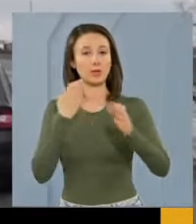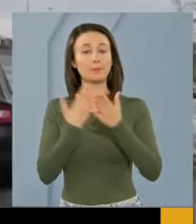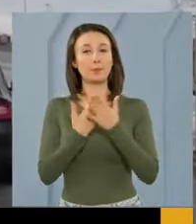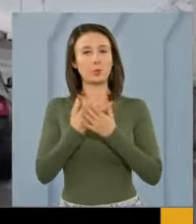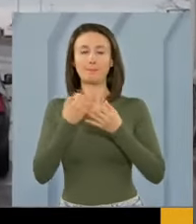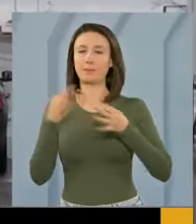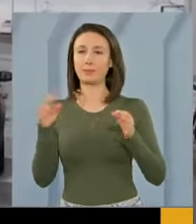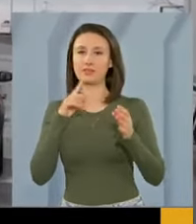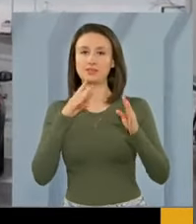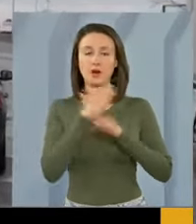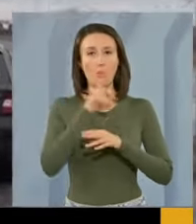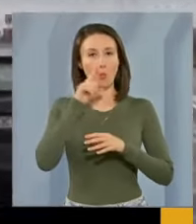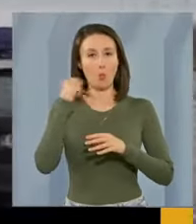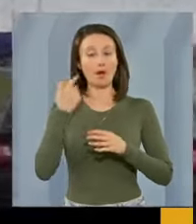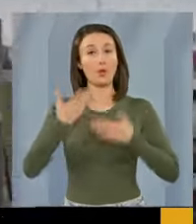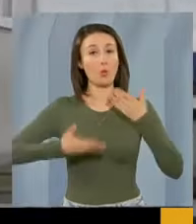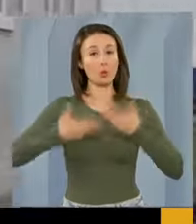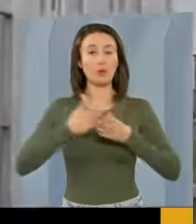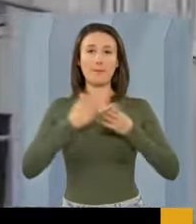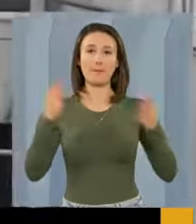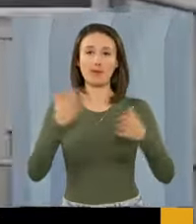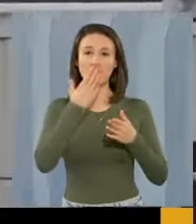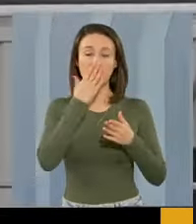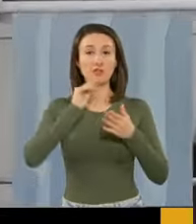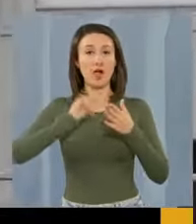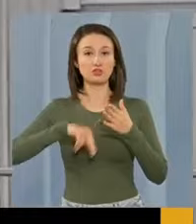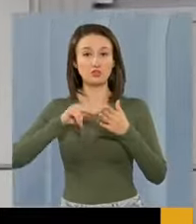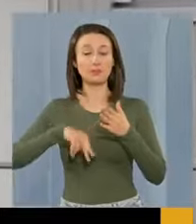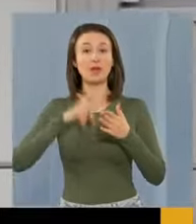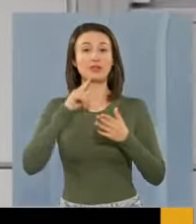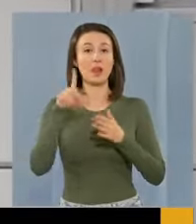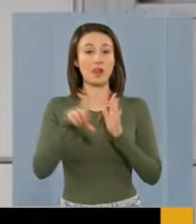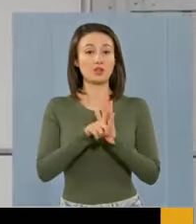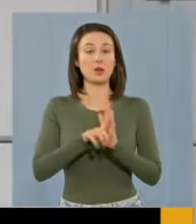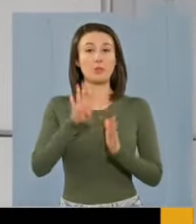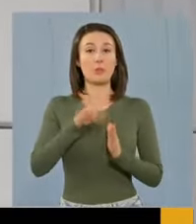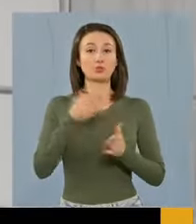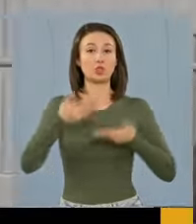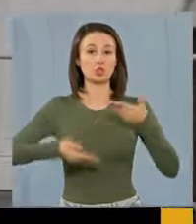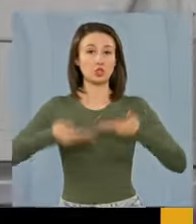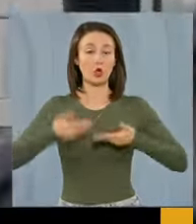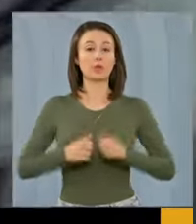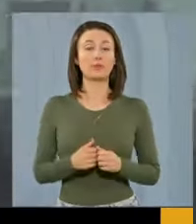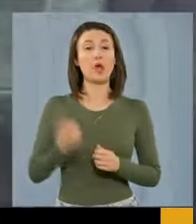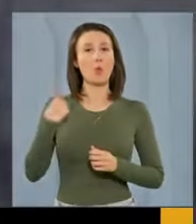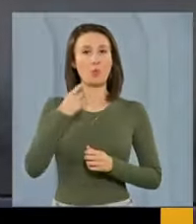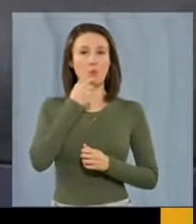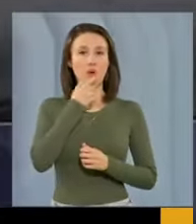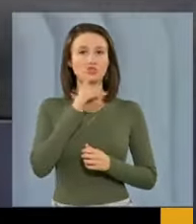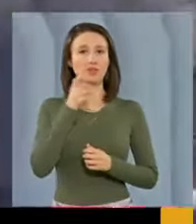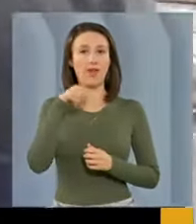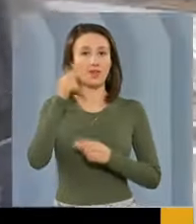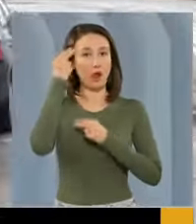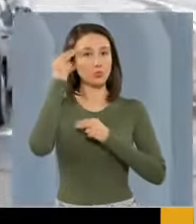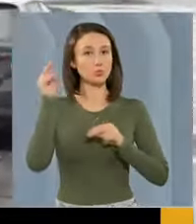le permite să treacă în Ungaria cu o greutate mai mare decât cea admisă de lege, adică peste 40 de tone. În urmă cu un an, CNAIR